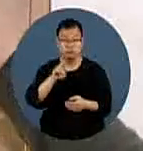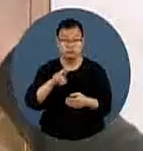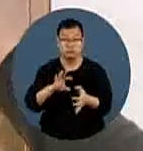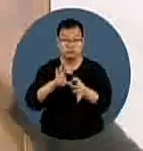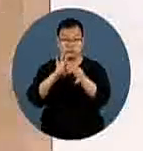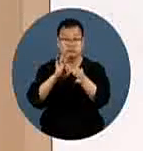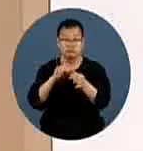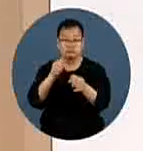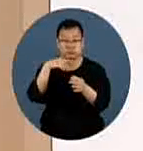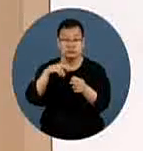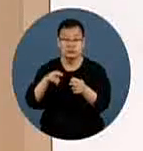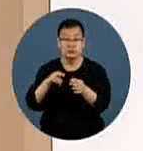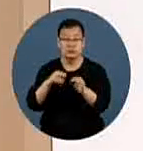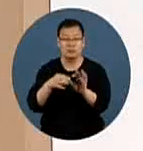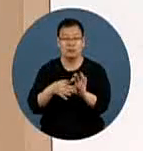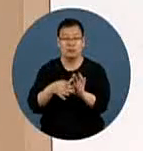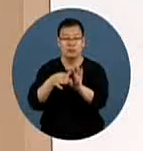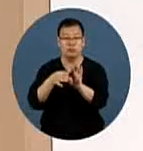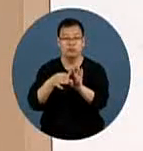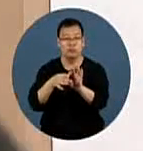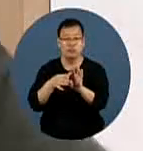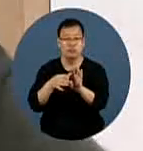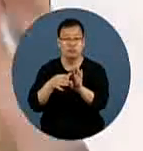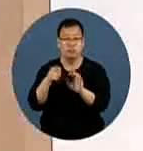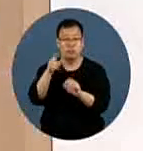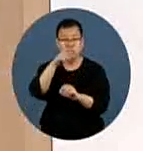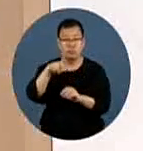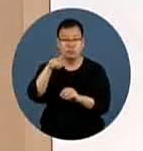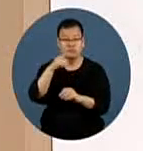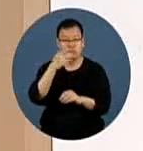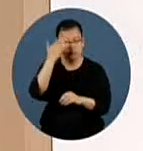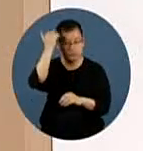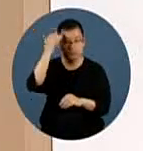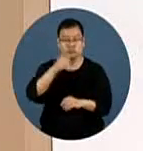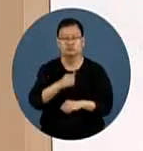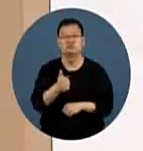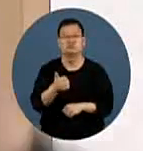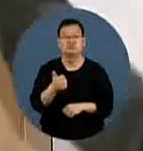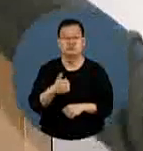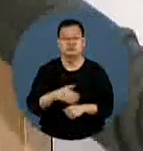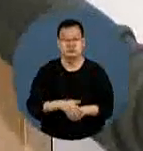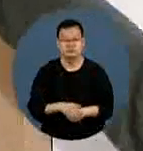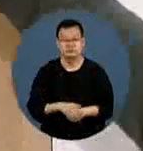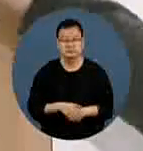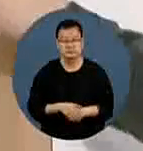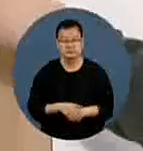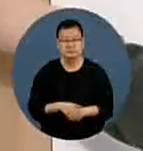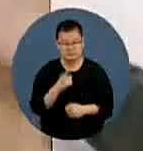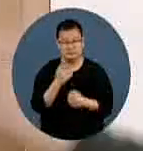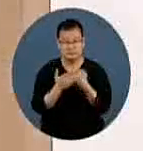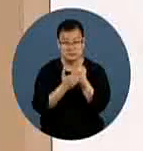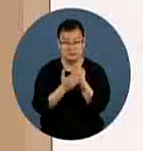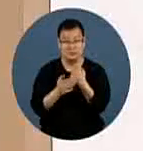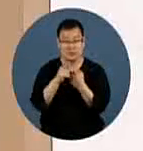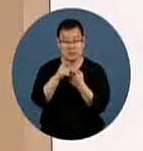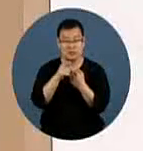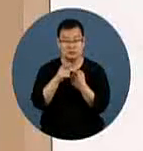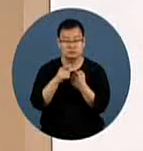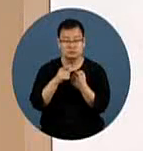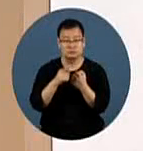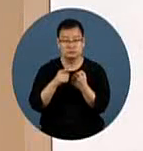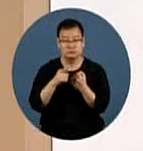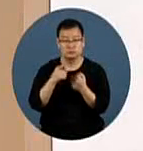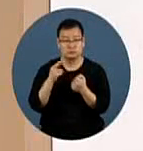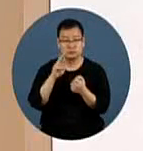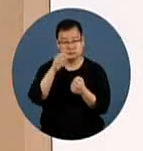그냥 이렇게 약점을 지켜서 더 이상 이곳은 살 곳이 없죠. 자, 그래서 이 두 점을 단순히 살리면 안